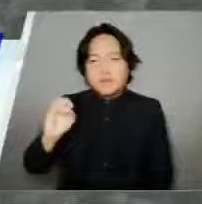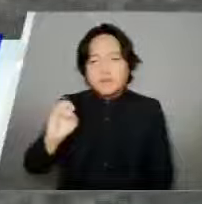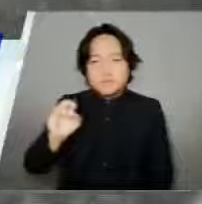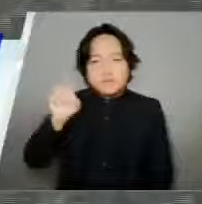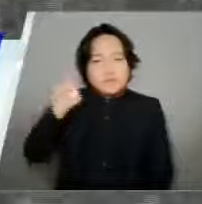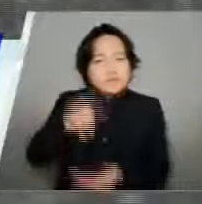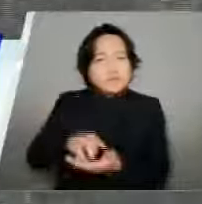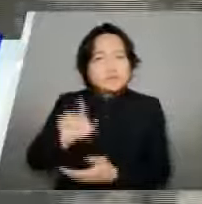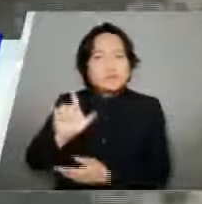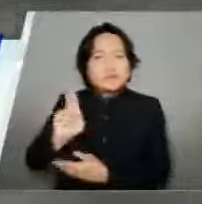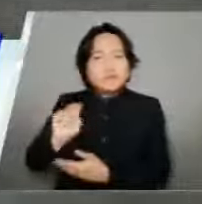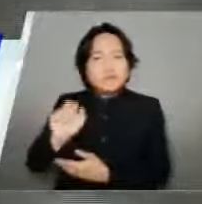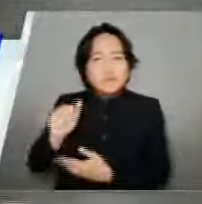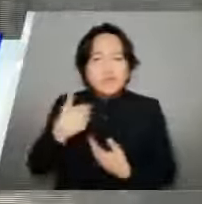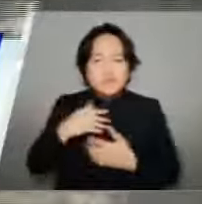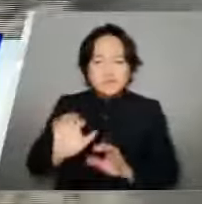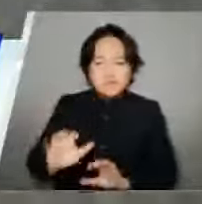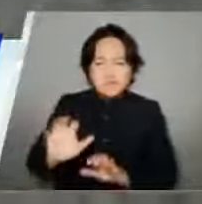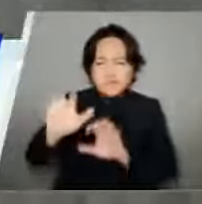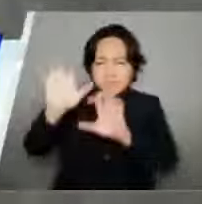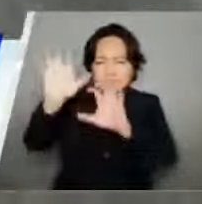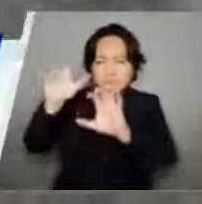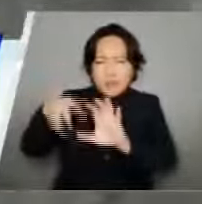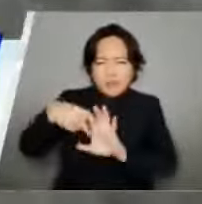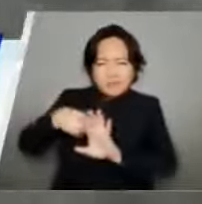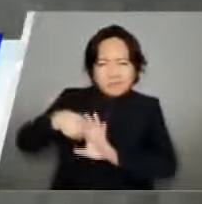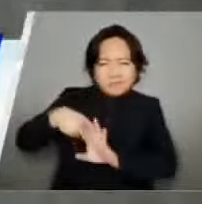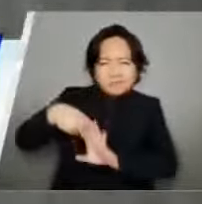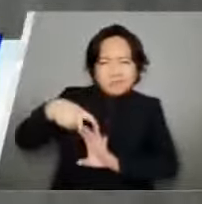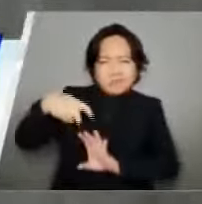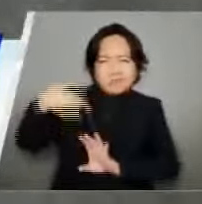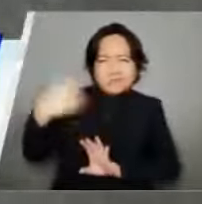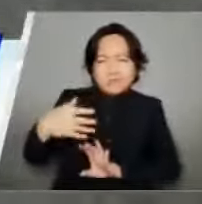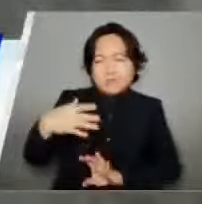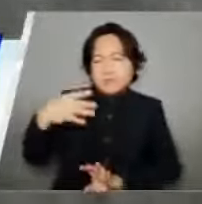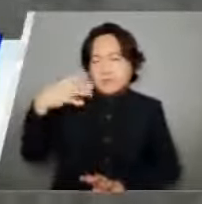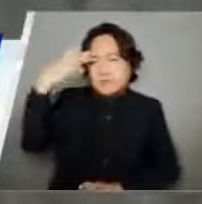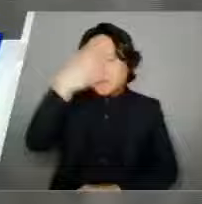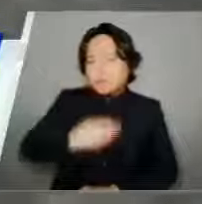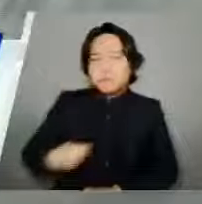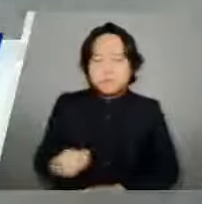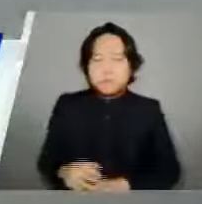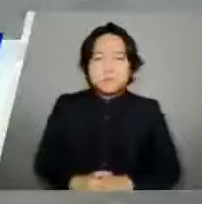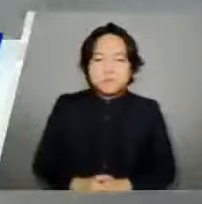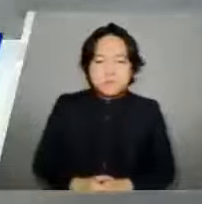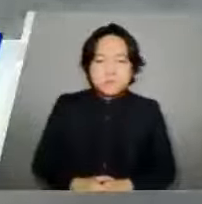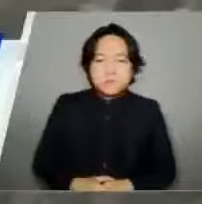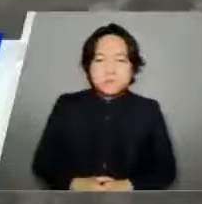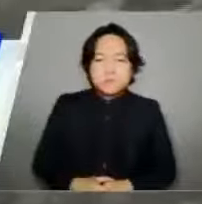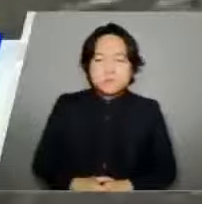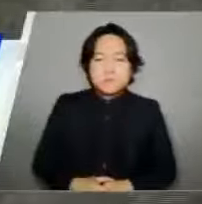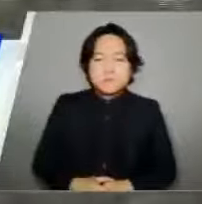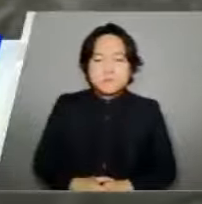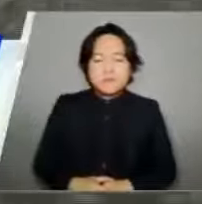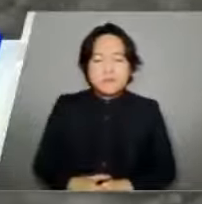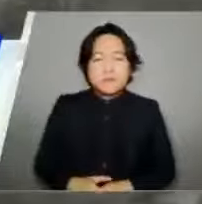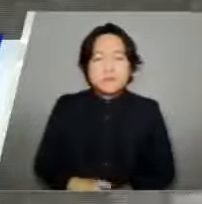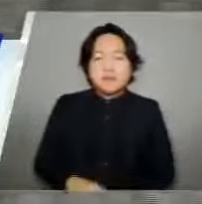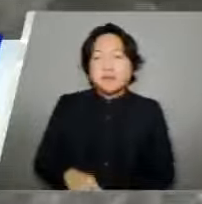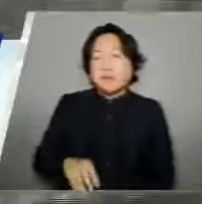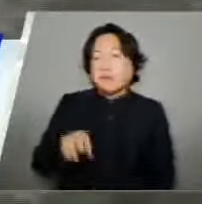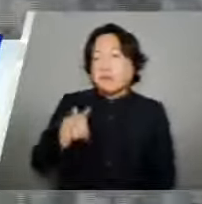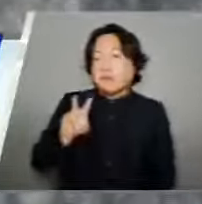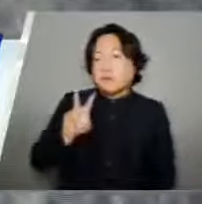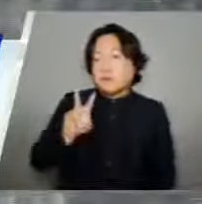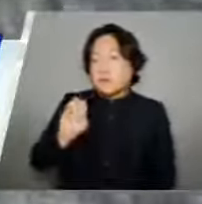Rock Formation na ang ganda, makapigil hininga. Mula sa kalsada, 12 kilometrong lakad patungo sa